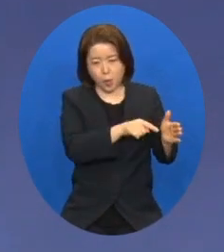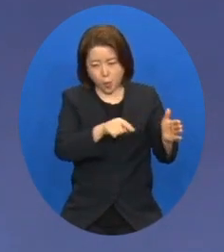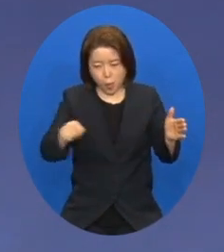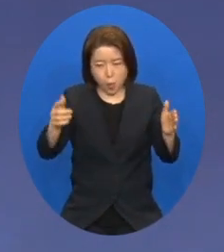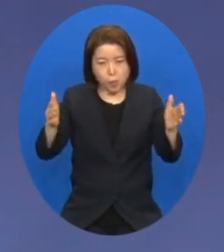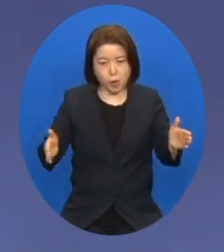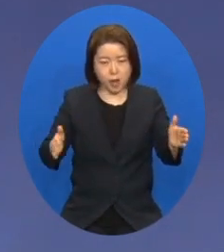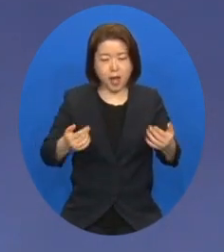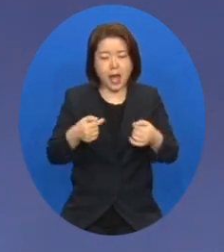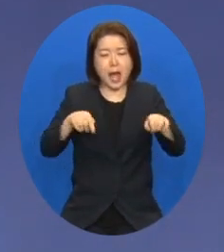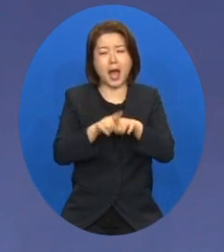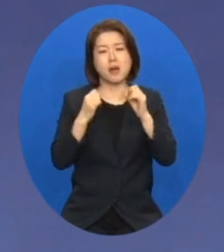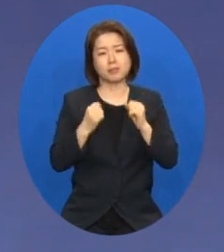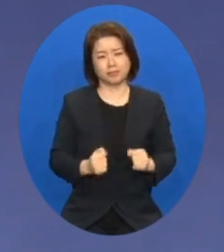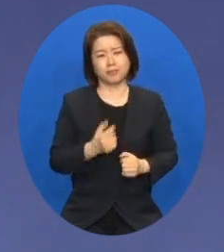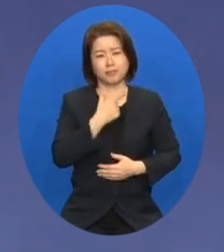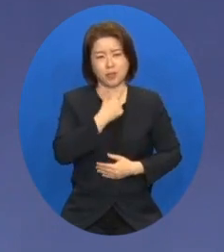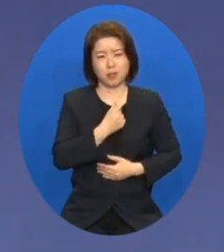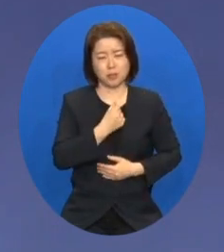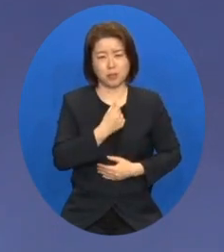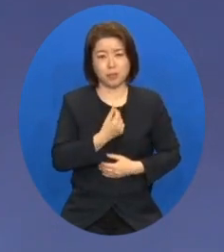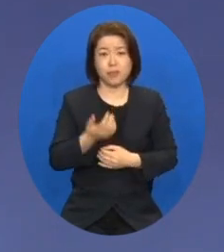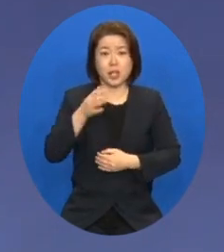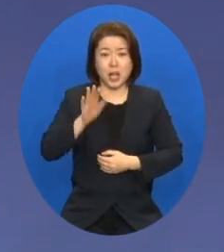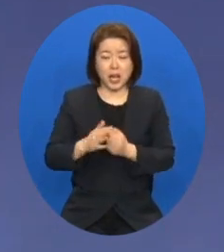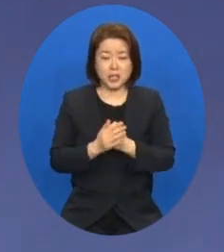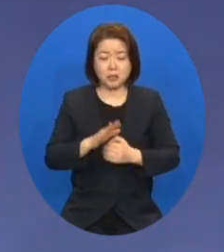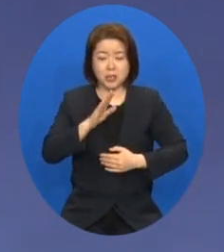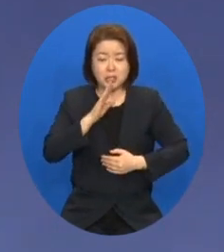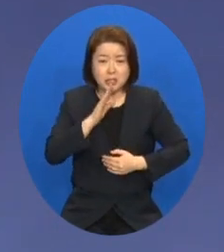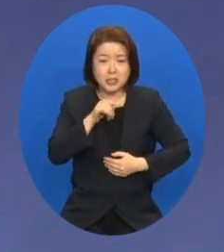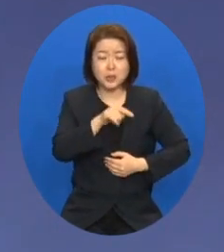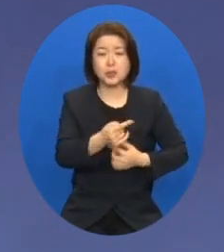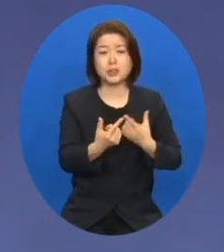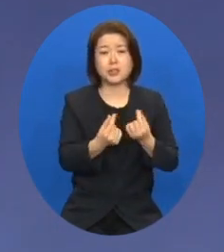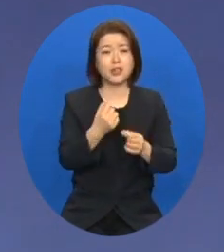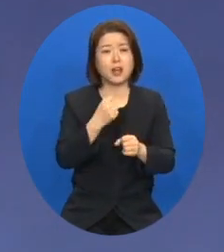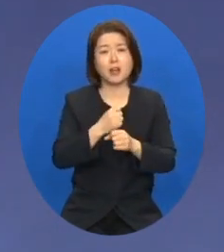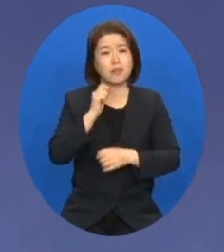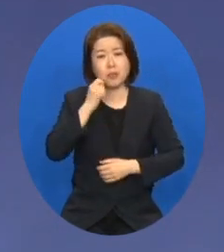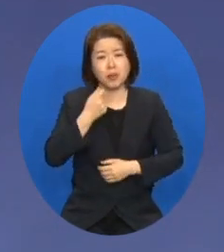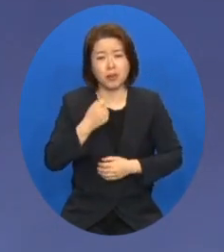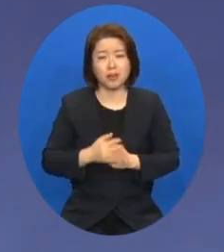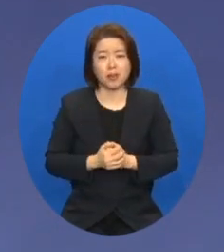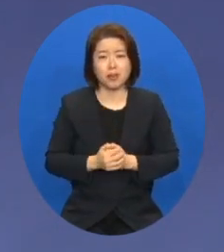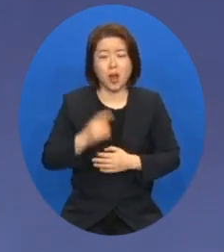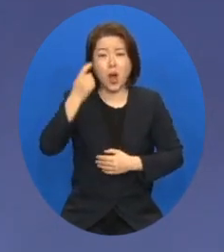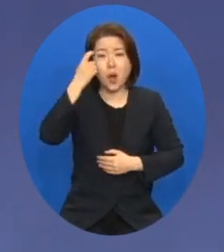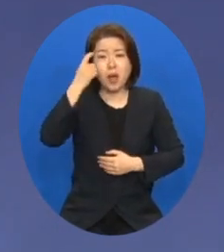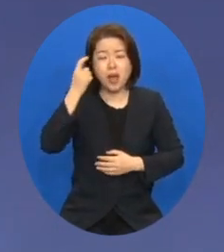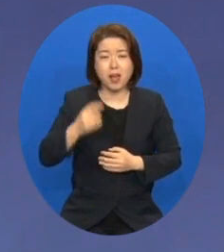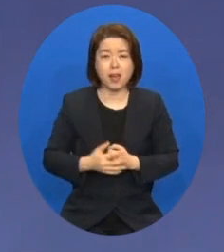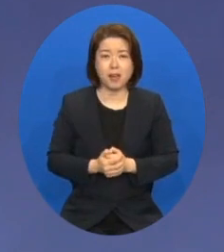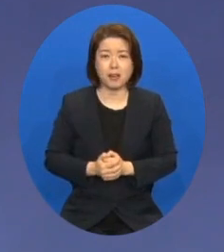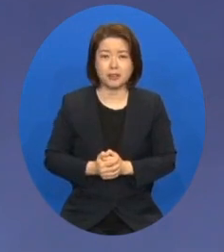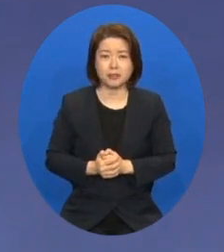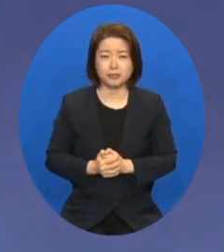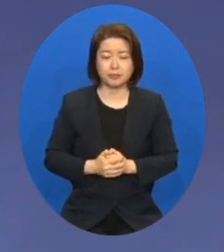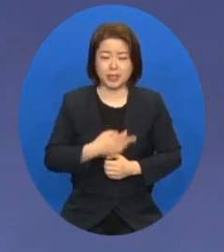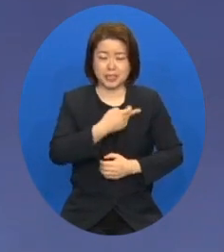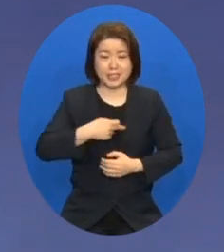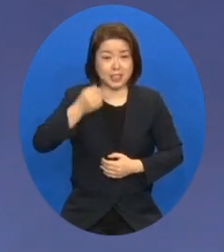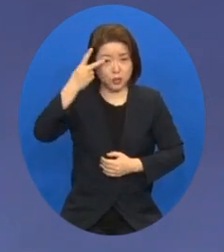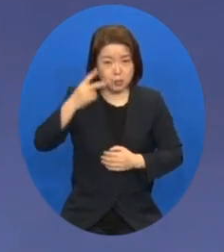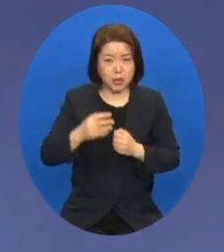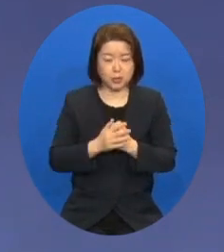머무르고 싶습니다 그러나 실제로 그렇게 하지를 못합니다 왜냐하면 사도